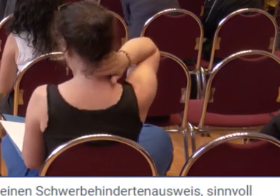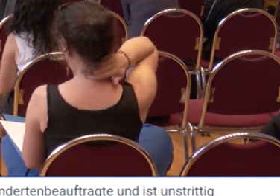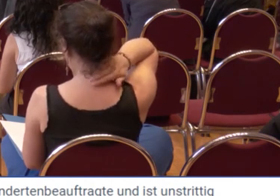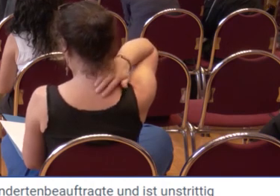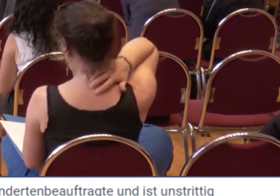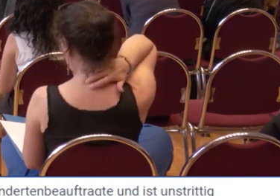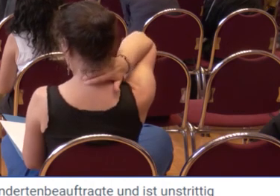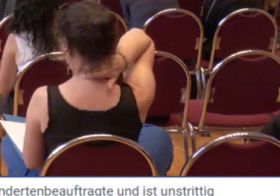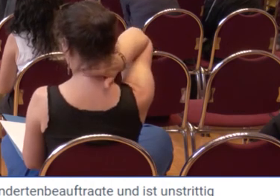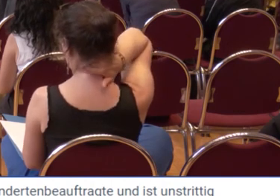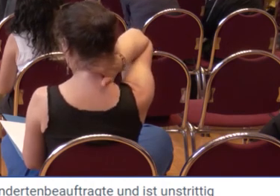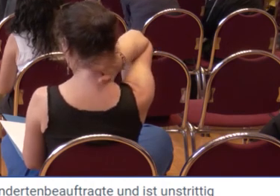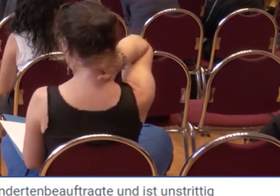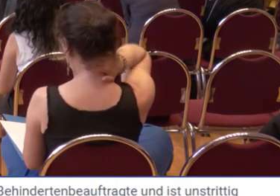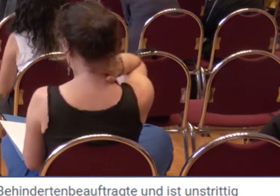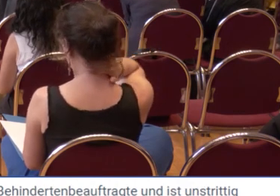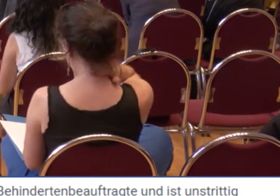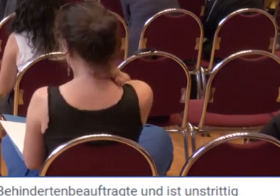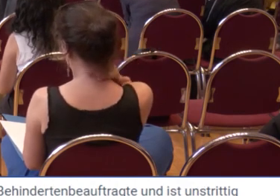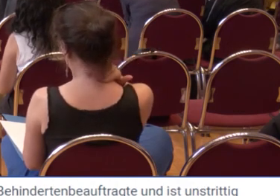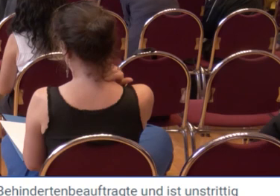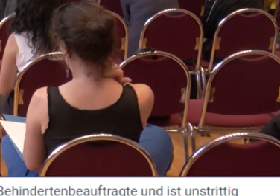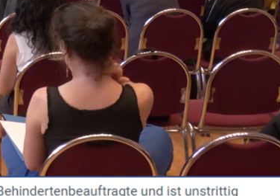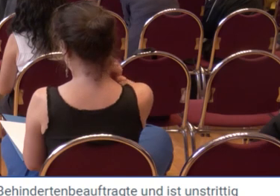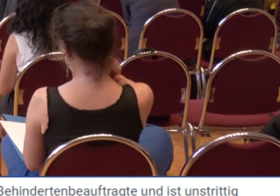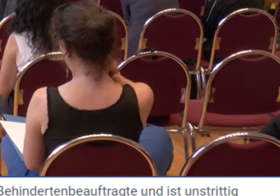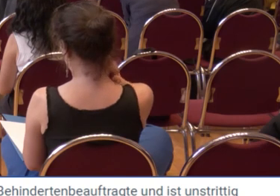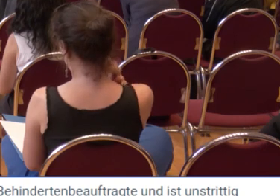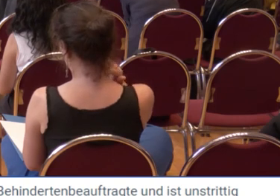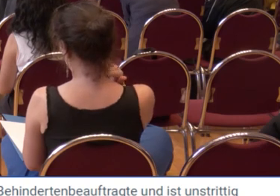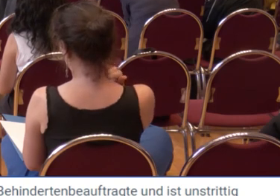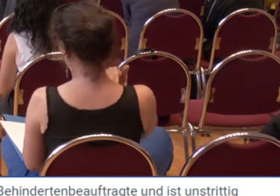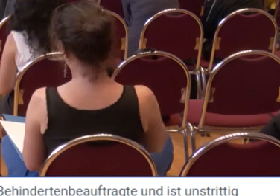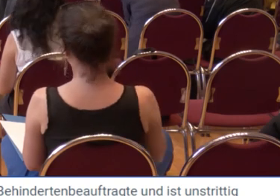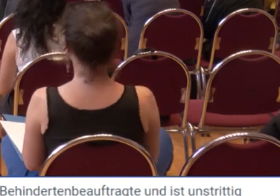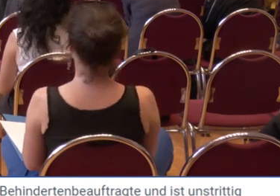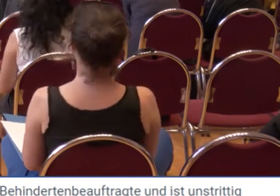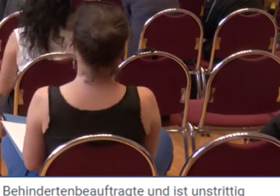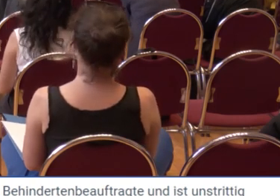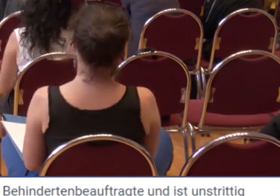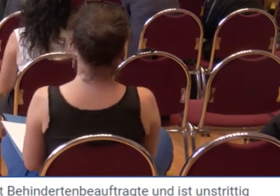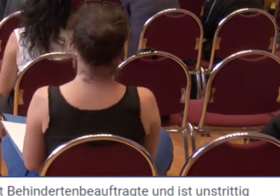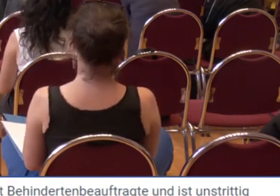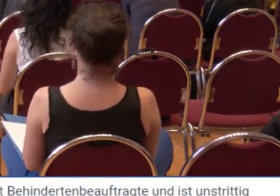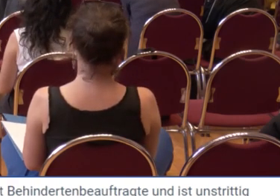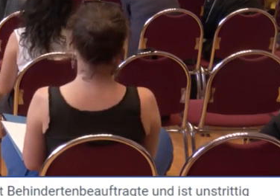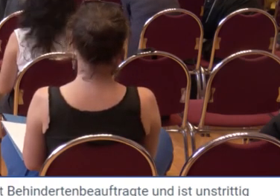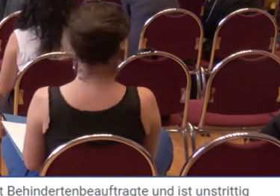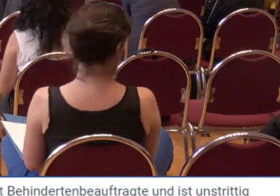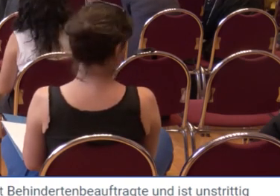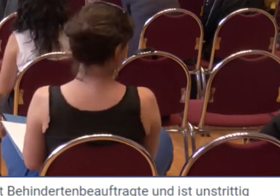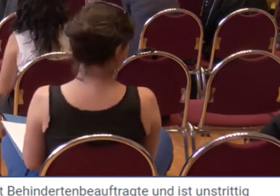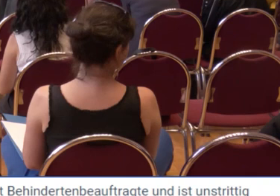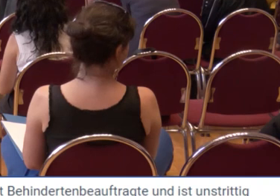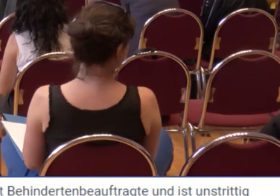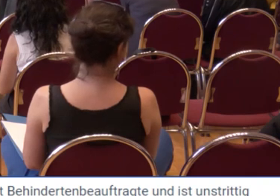ein Anhaltspunkt ein Kriterium aber es muss jemand auch noch wesentlich beeinträchtigt sein und so hat der Gesetzgeber